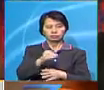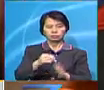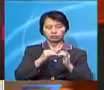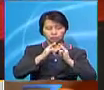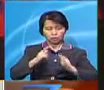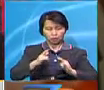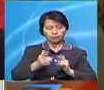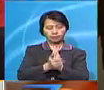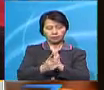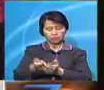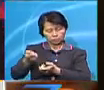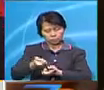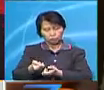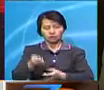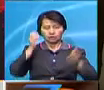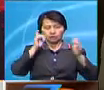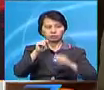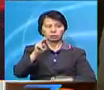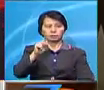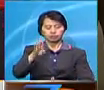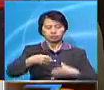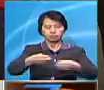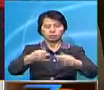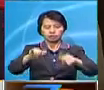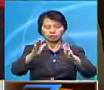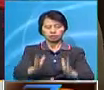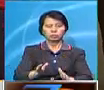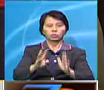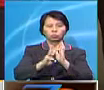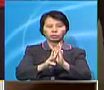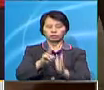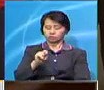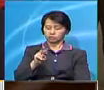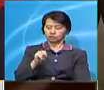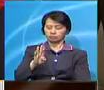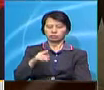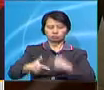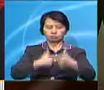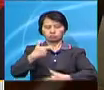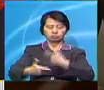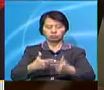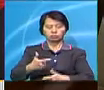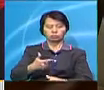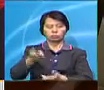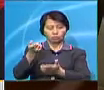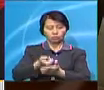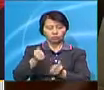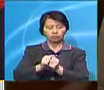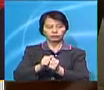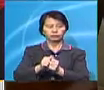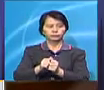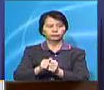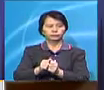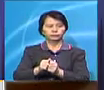Camp Bakat Hoki Remaja TNB yang memberi peluang pemain mewakili TNB dalam saingan Liga Hoki Kebangsaan.